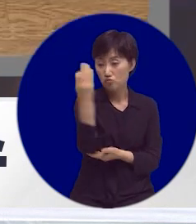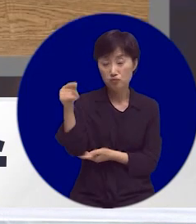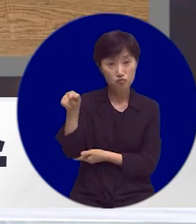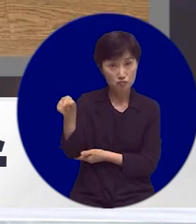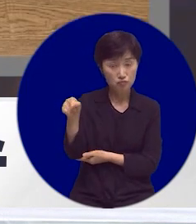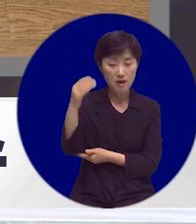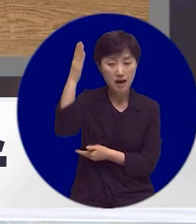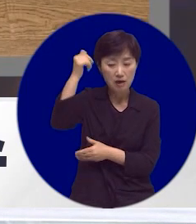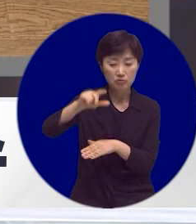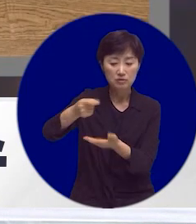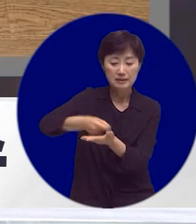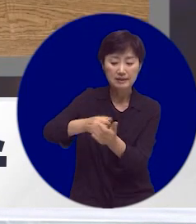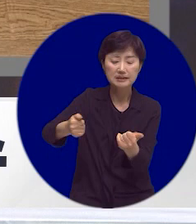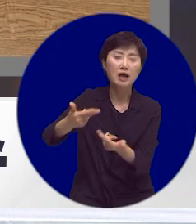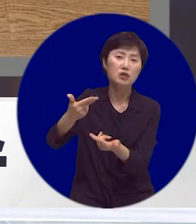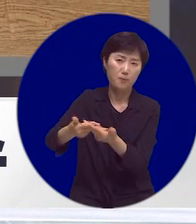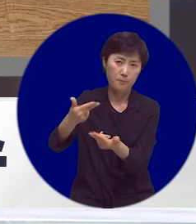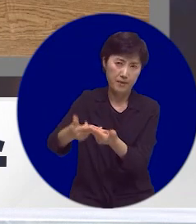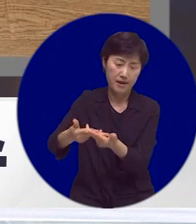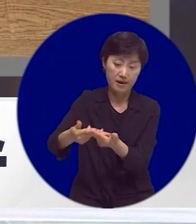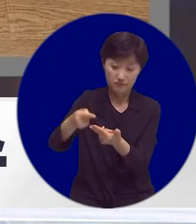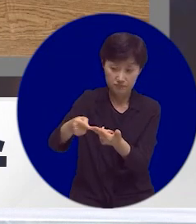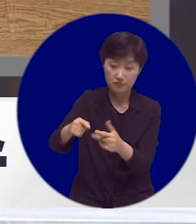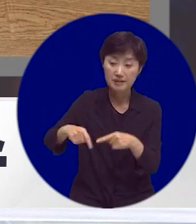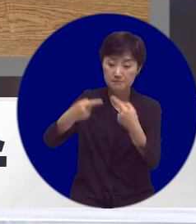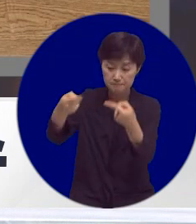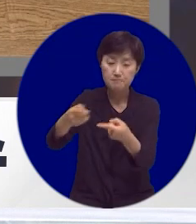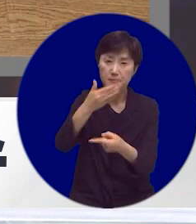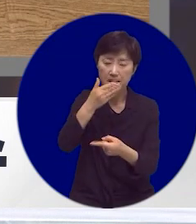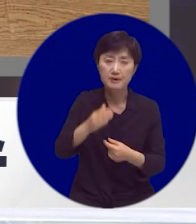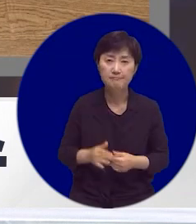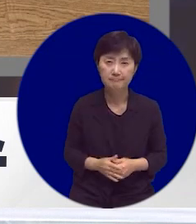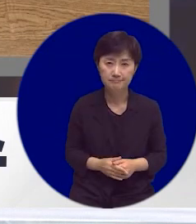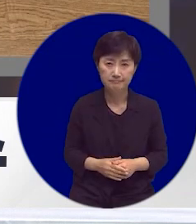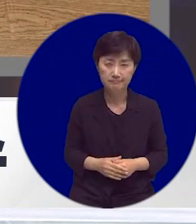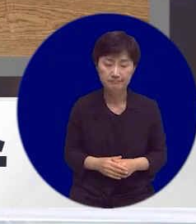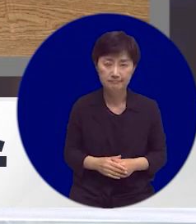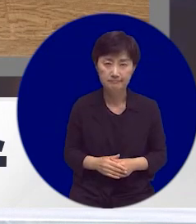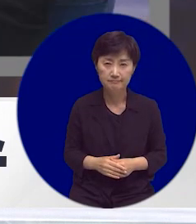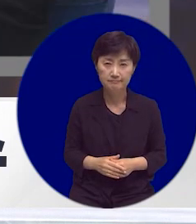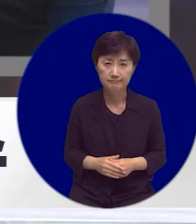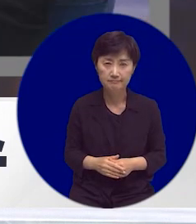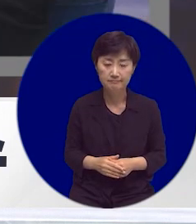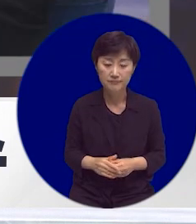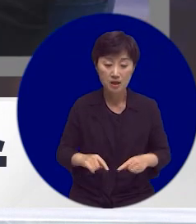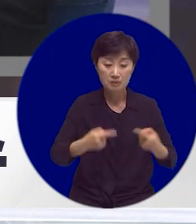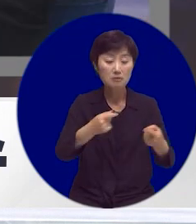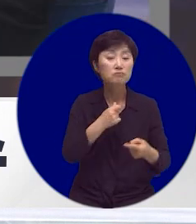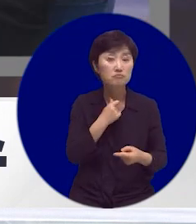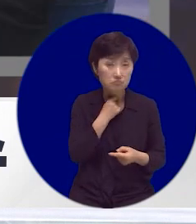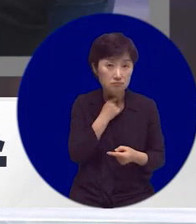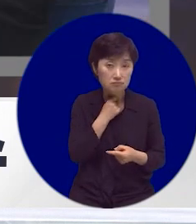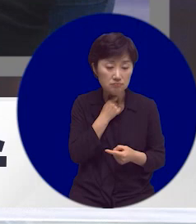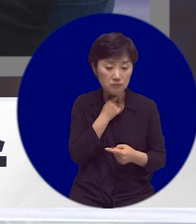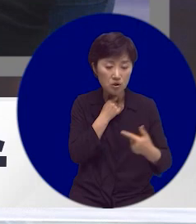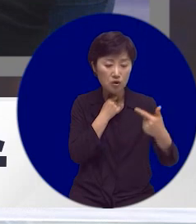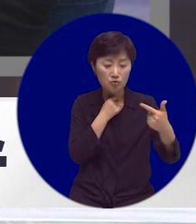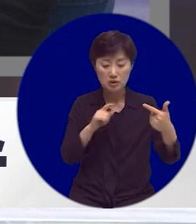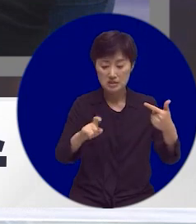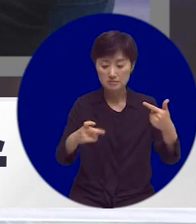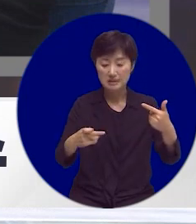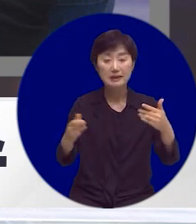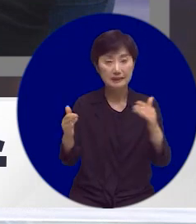부문은 한국기자협회 언론사 현역 사진기자만 참여할 수 있습니다. 공모전에 참여를 희망하는 사람은 6월